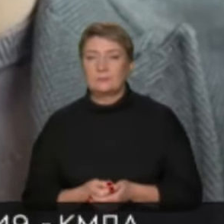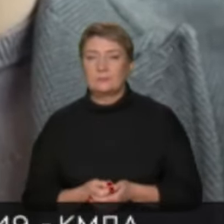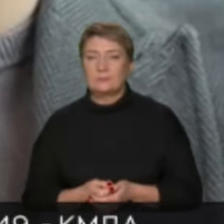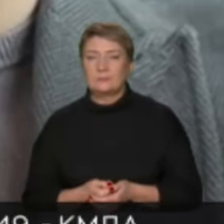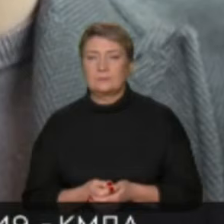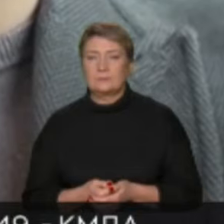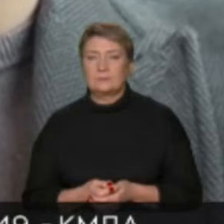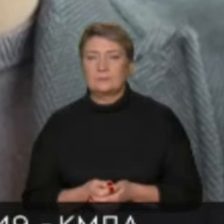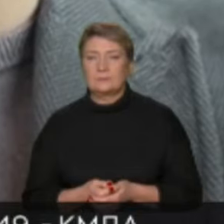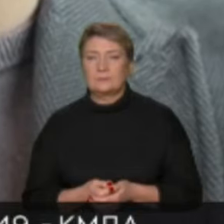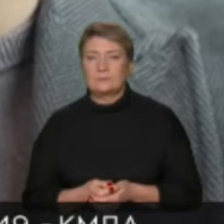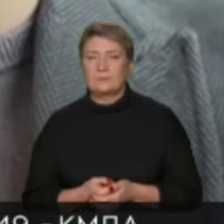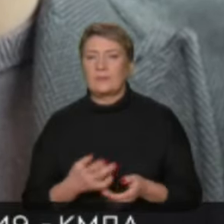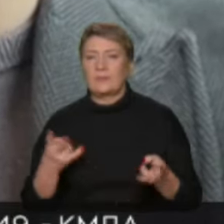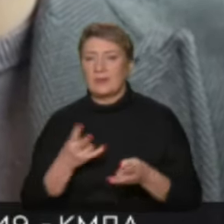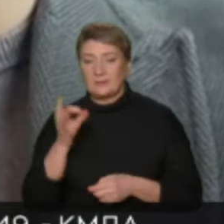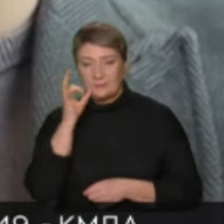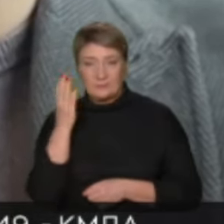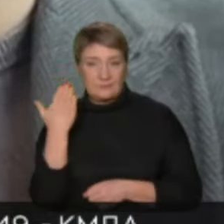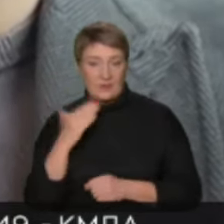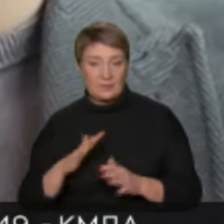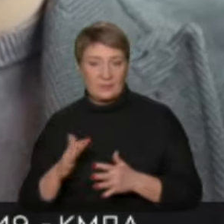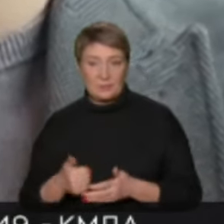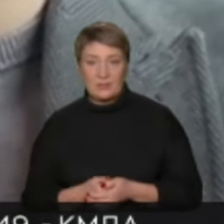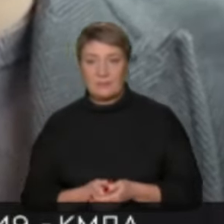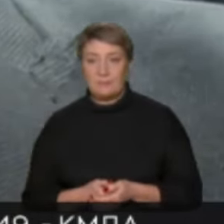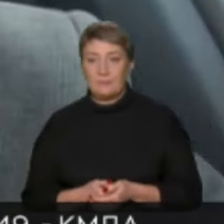Надо немного вернуться к недавним событиям.